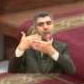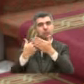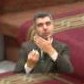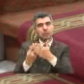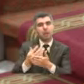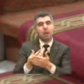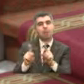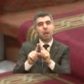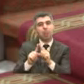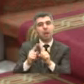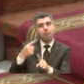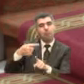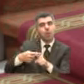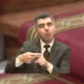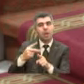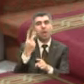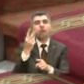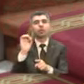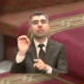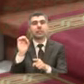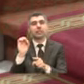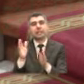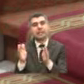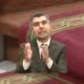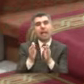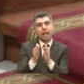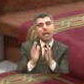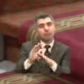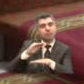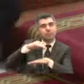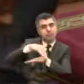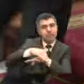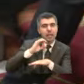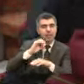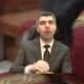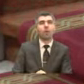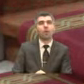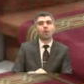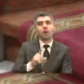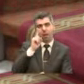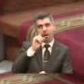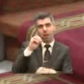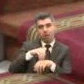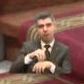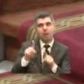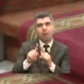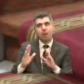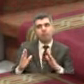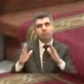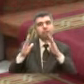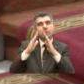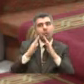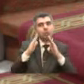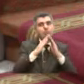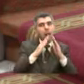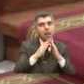تقريبا واحد 20 سد ناهيك على السدود الصغيره، ثم السدود التليه اللي غتوصل واحد 1000. هذه كلها مجموعه